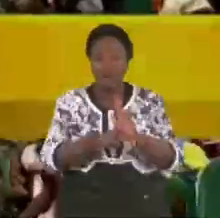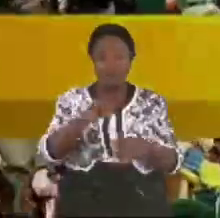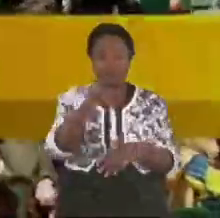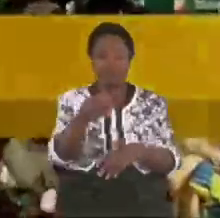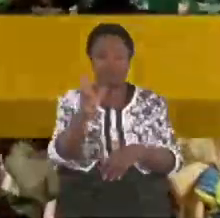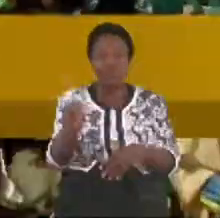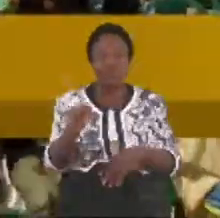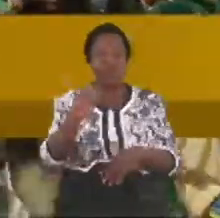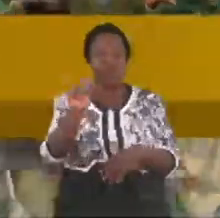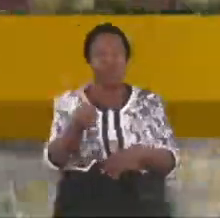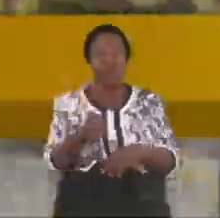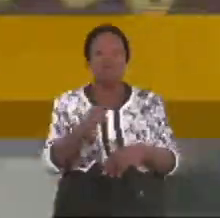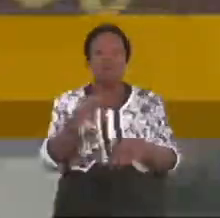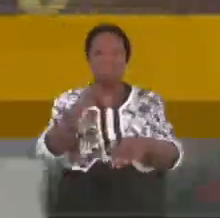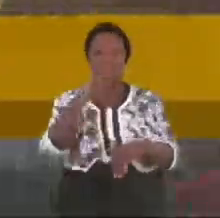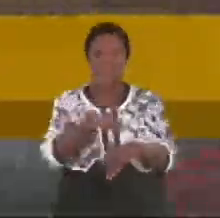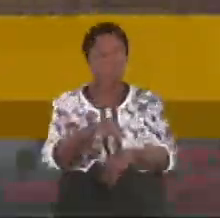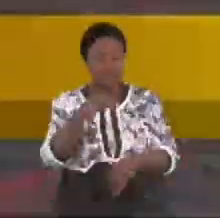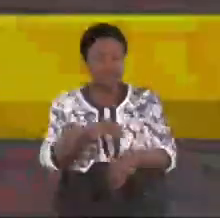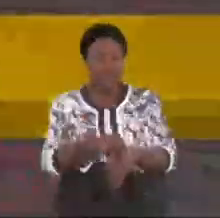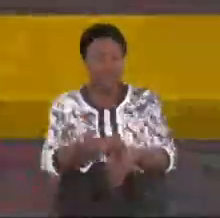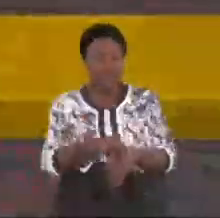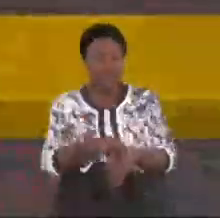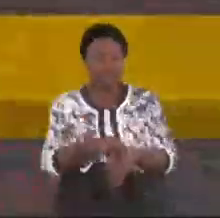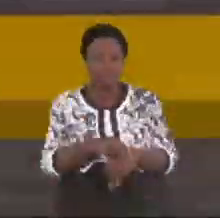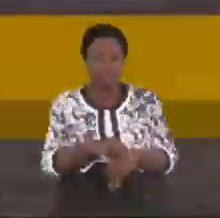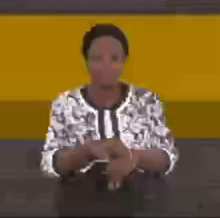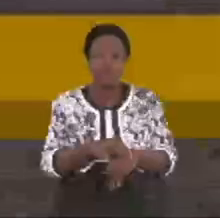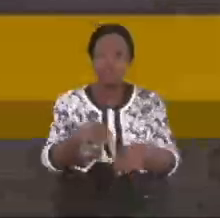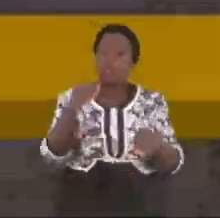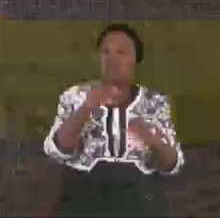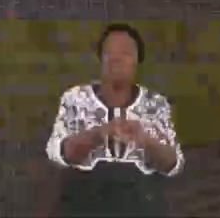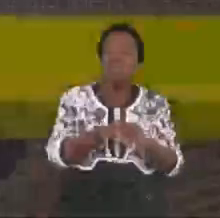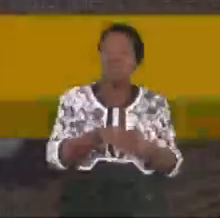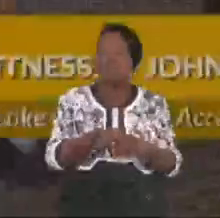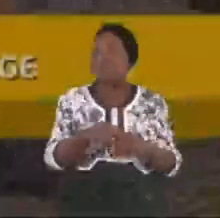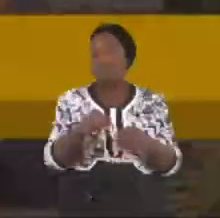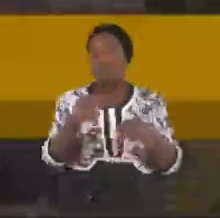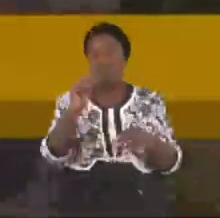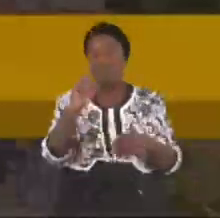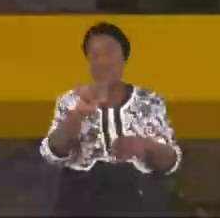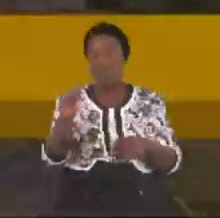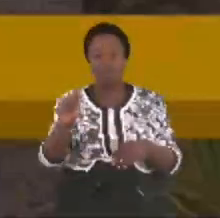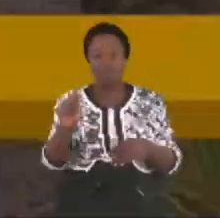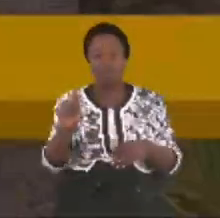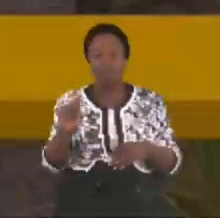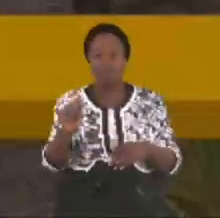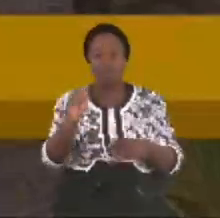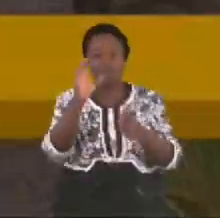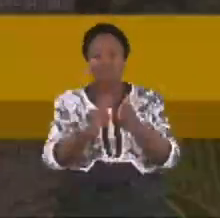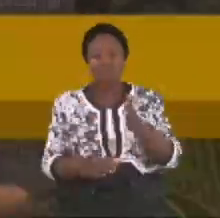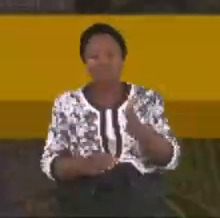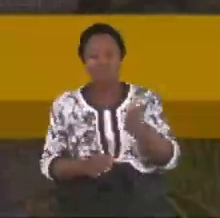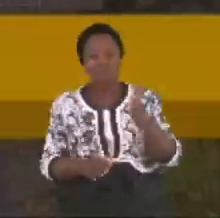la puissance ou la justesse du message de Jean. Ici, nous voyons le